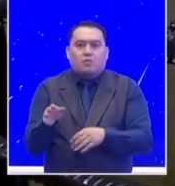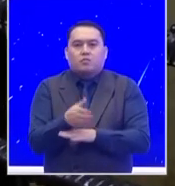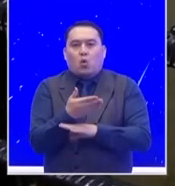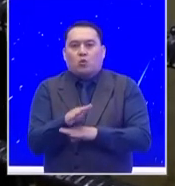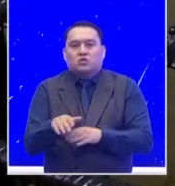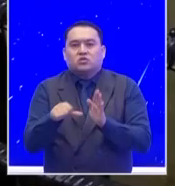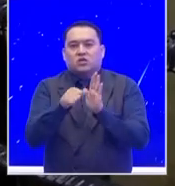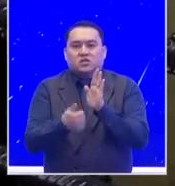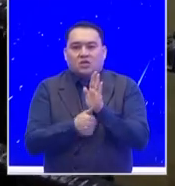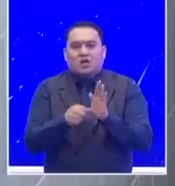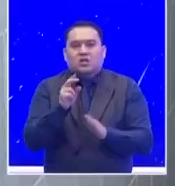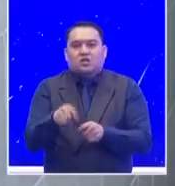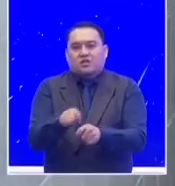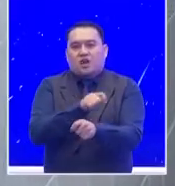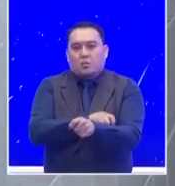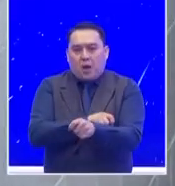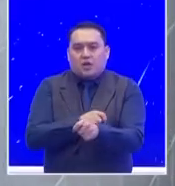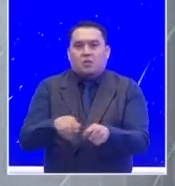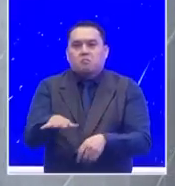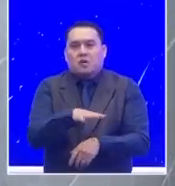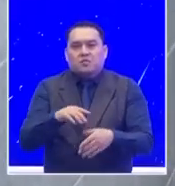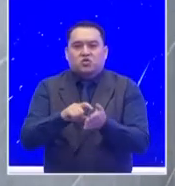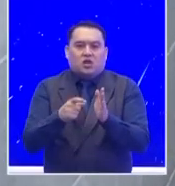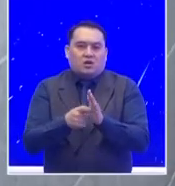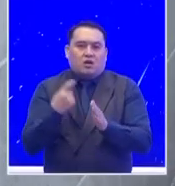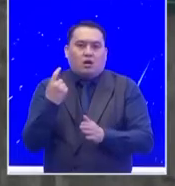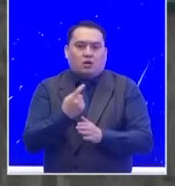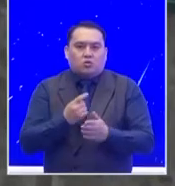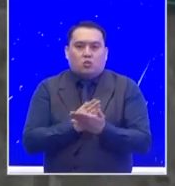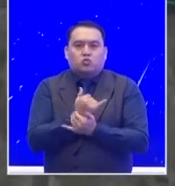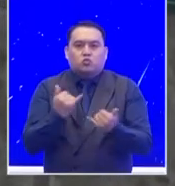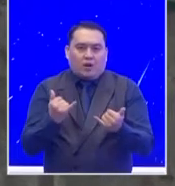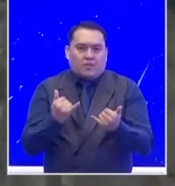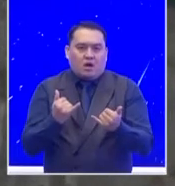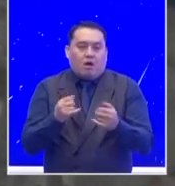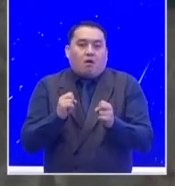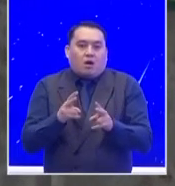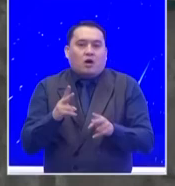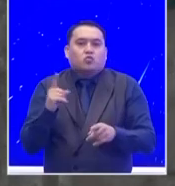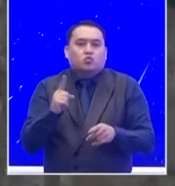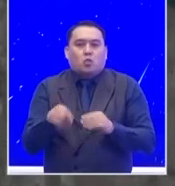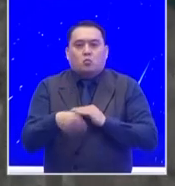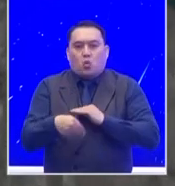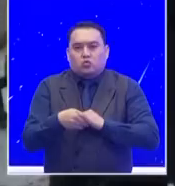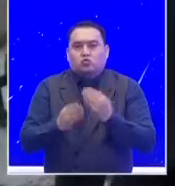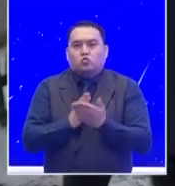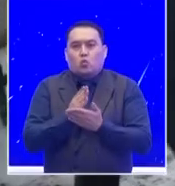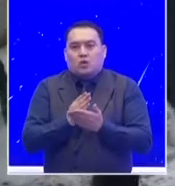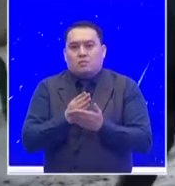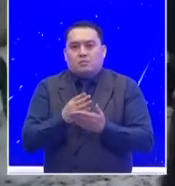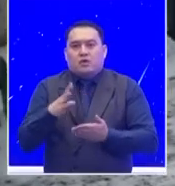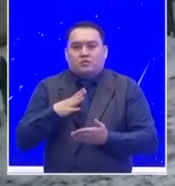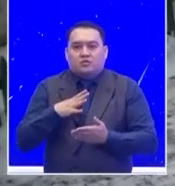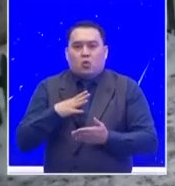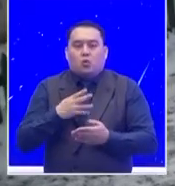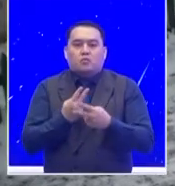дворик в 16 квадратных метров и помещение для хозяйственной обслуги. Как отметило руководство антикоррупционной службы, побывав в